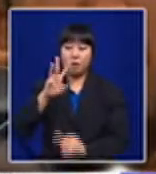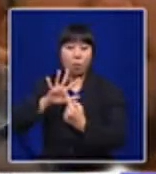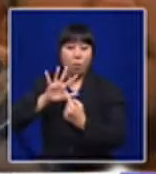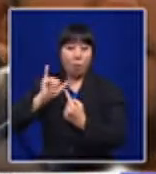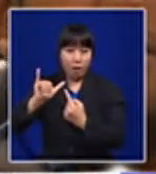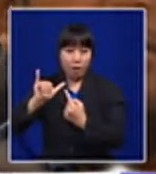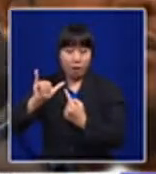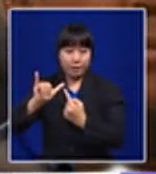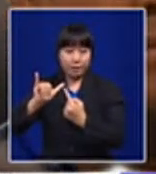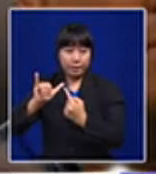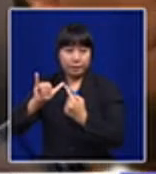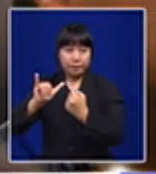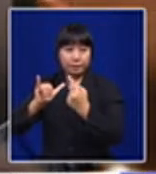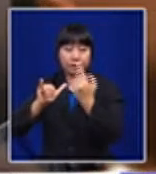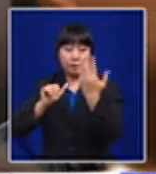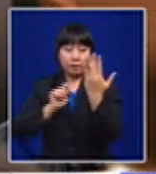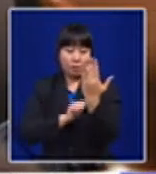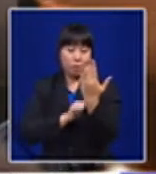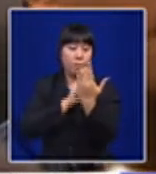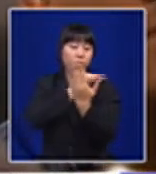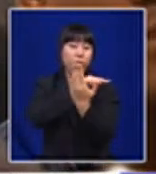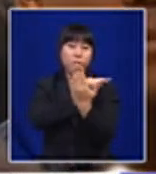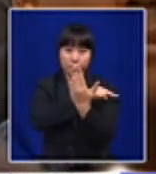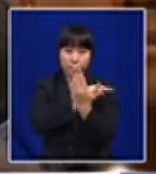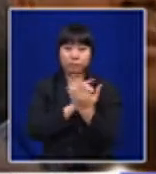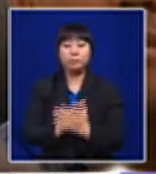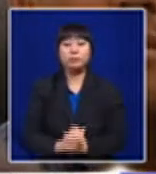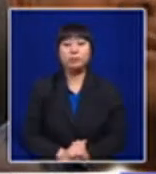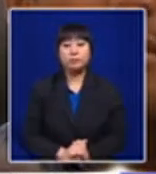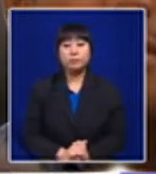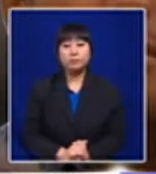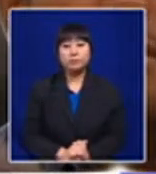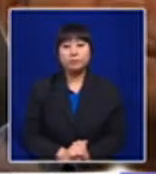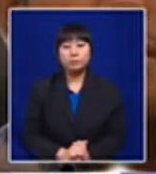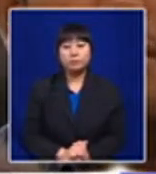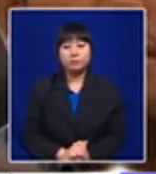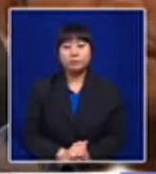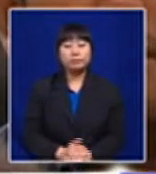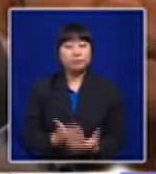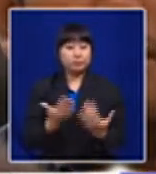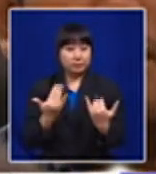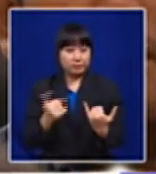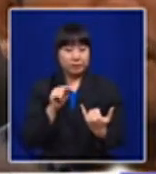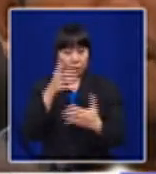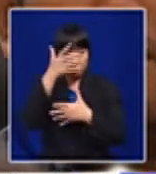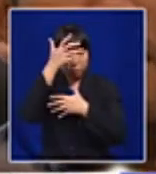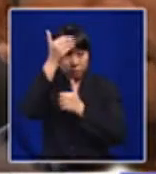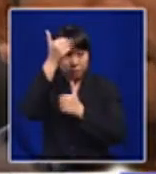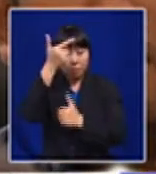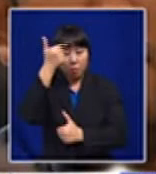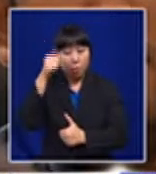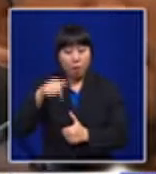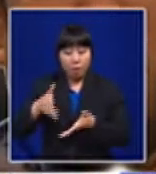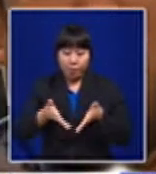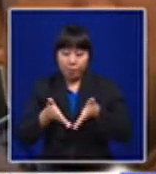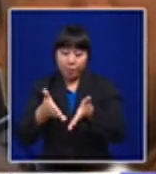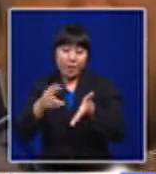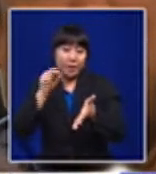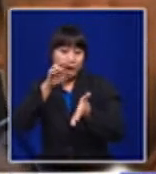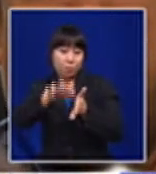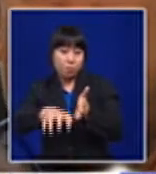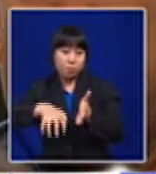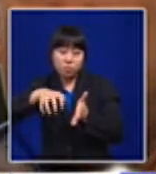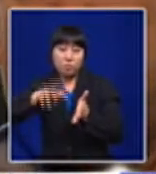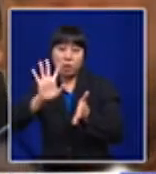ามมาเชื่อมไออีกฝั่งหนึ่งนะครับไอตรงนี้น่าสนใจเพราะมันไม่ใช่เป็นการขุดคลองมันเป็นการทำแลมบ